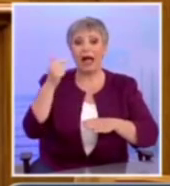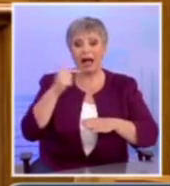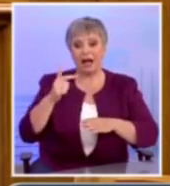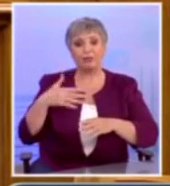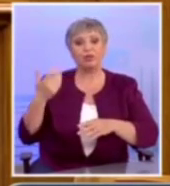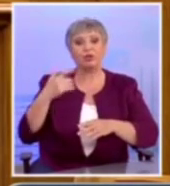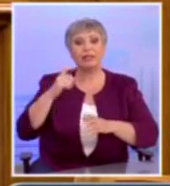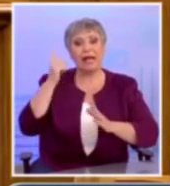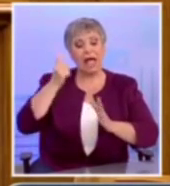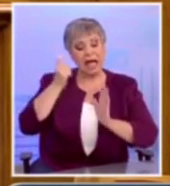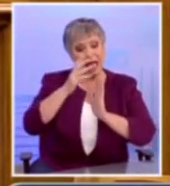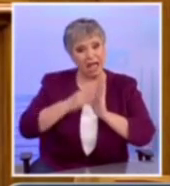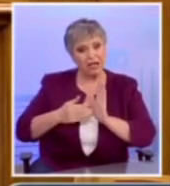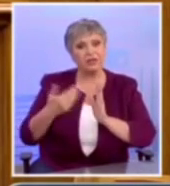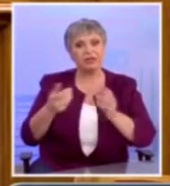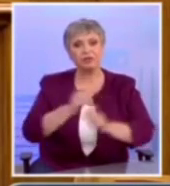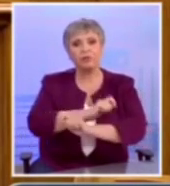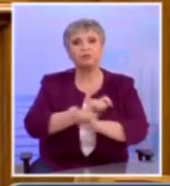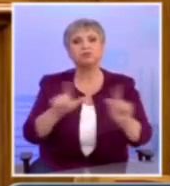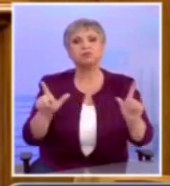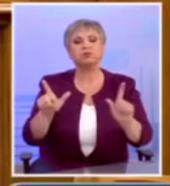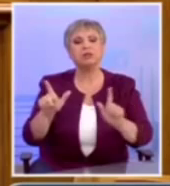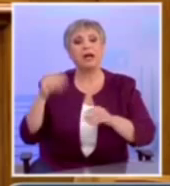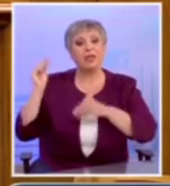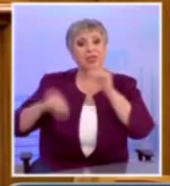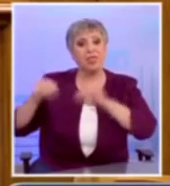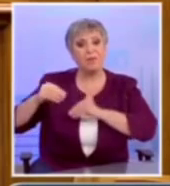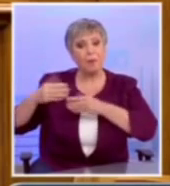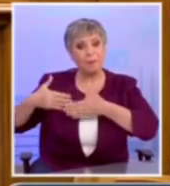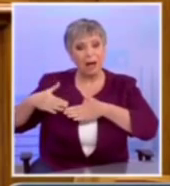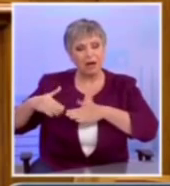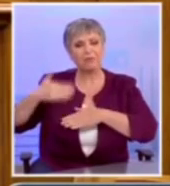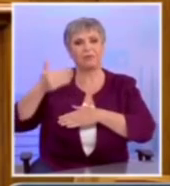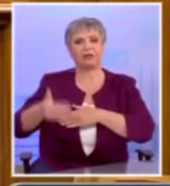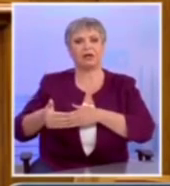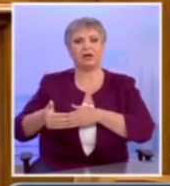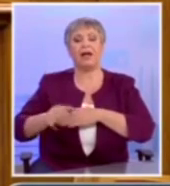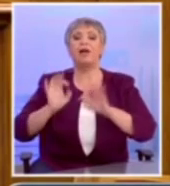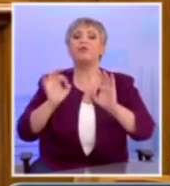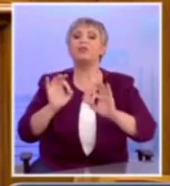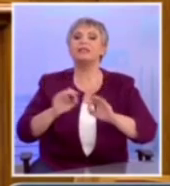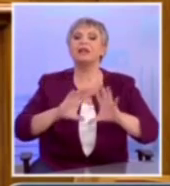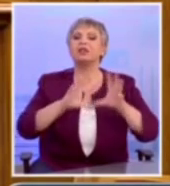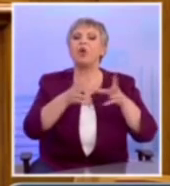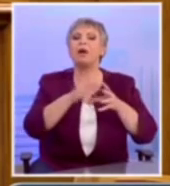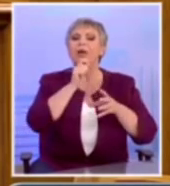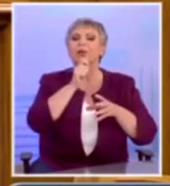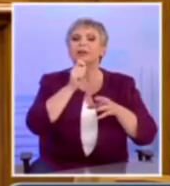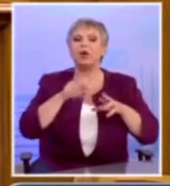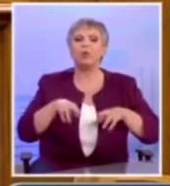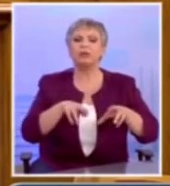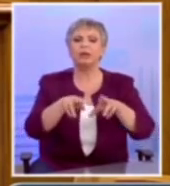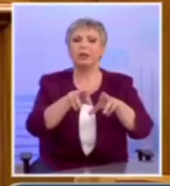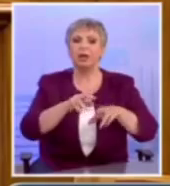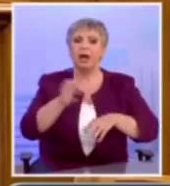είπε ότι βεβαίως το Δουνουτού από πάντα έλεγε ότι δεν είναι βιώσιμο το χρέος. Και ναι και